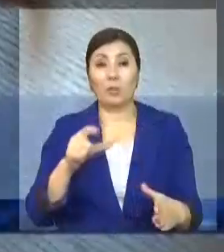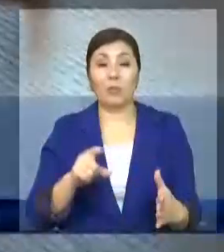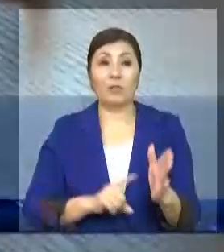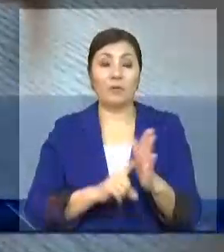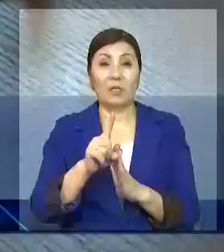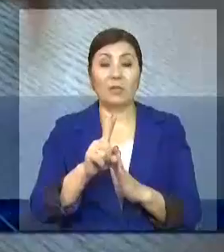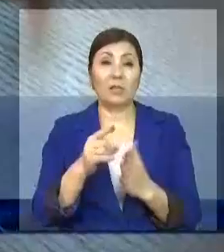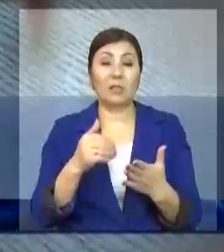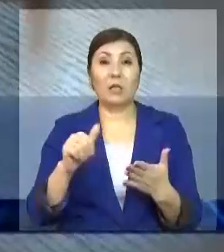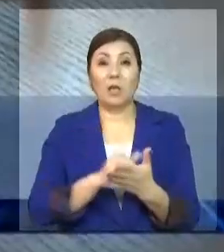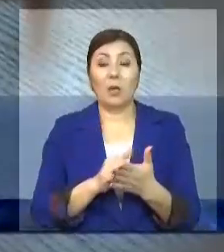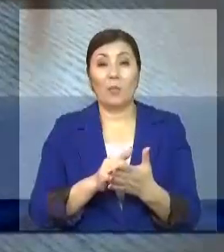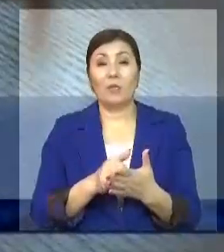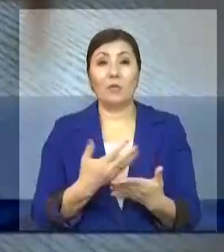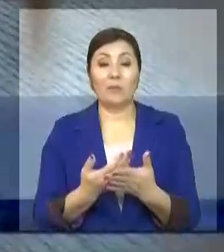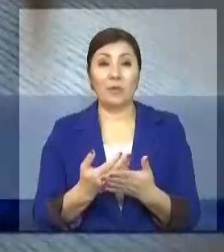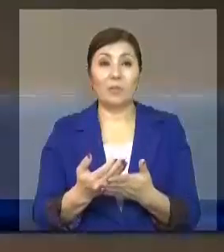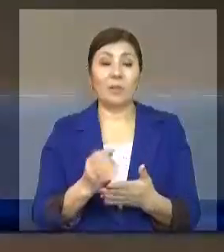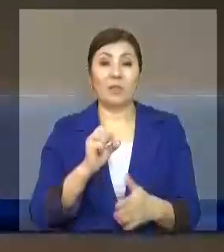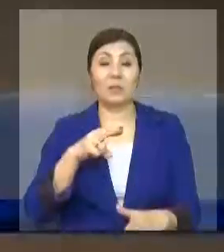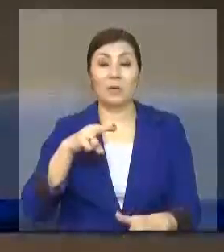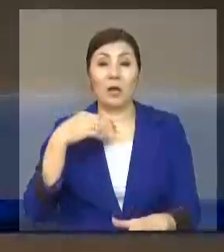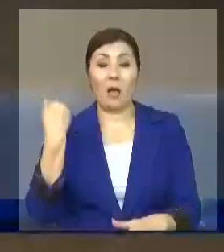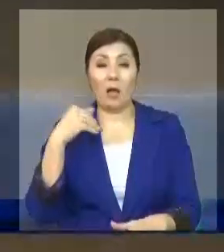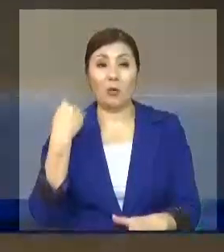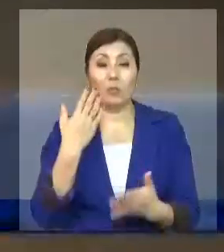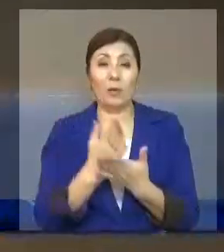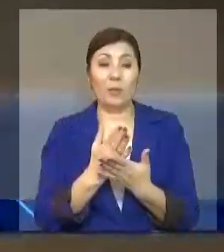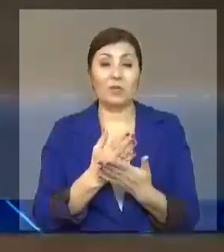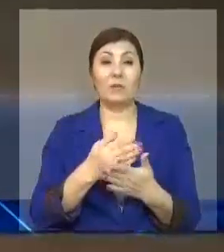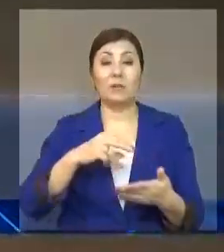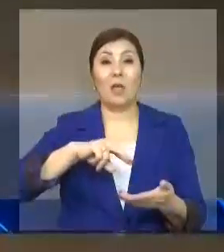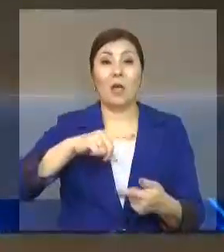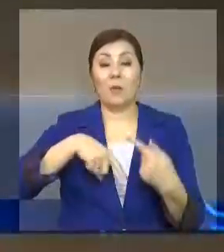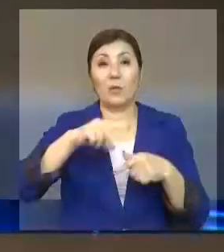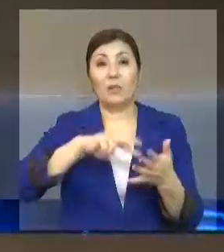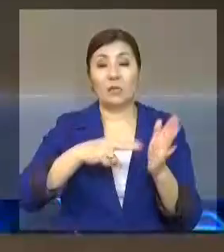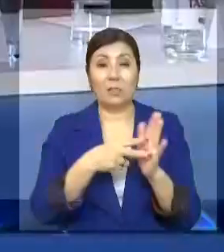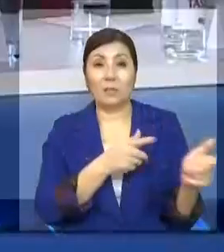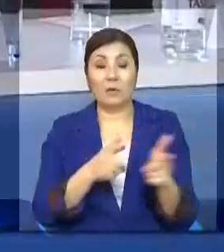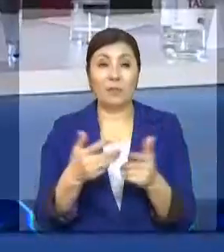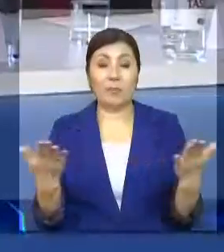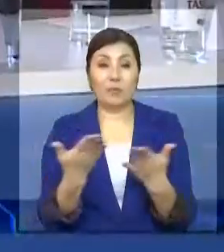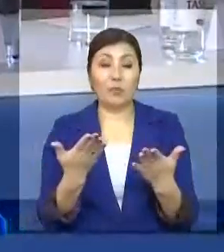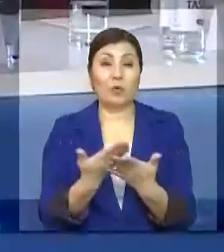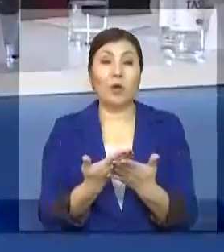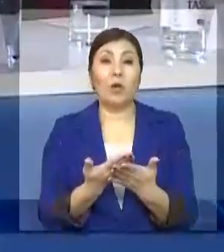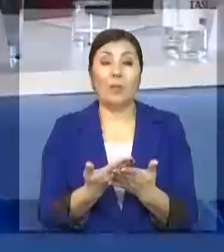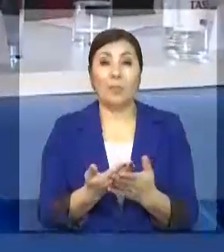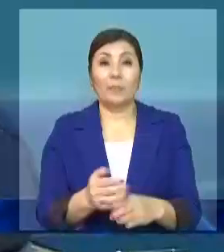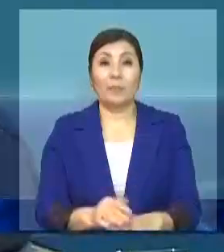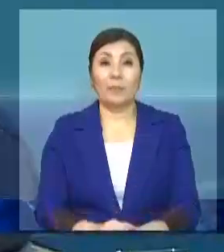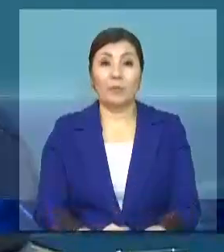организацией сбыта продукции. Совместно с СПК «Актобе» создан упрощенный шаблон бизнес-плана, что позволяет участникам самостоятельно его